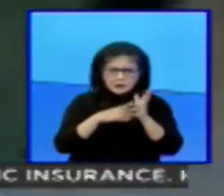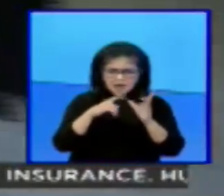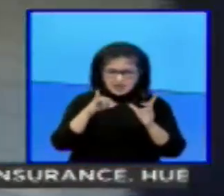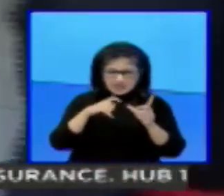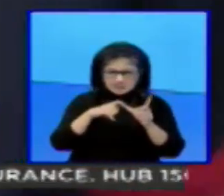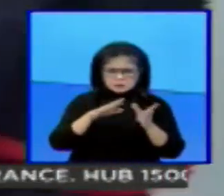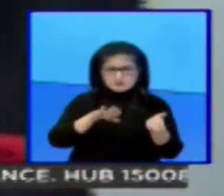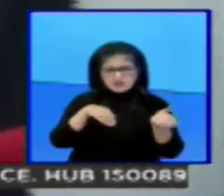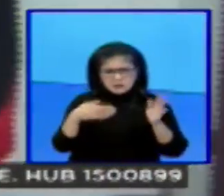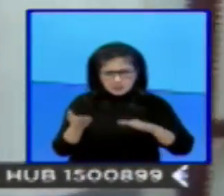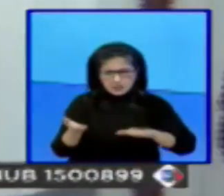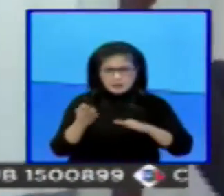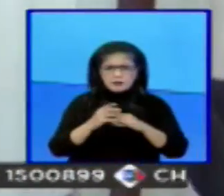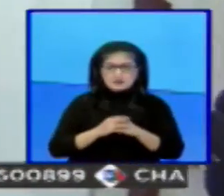terakhir.